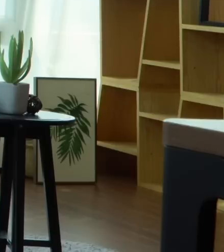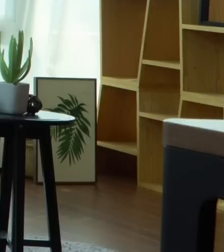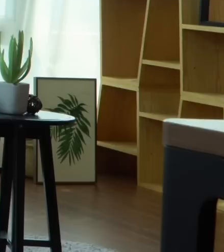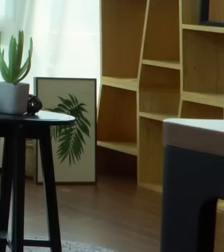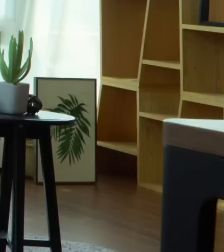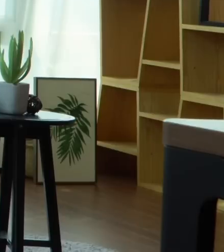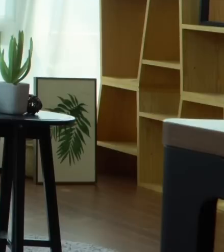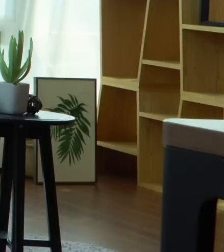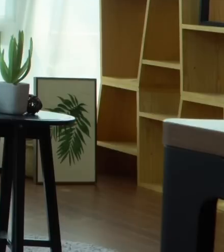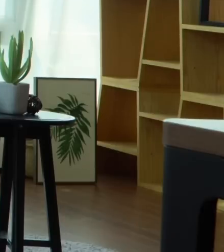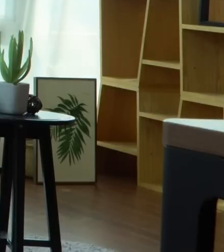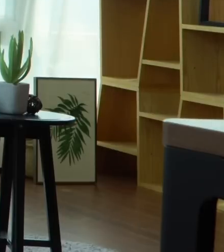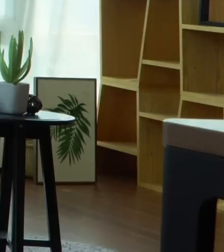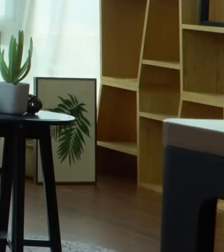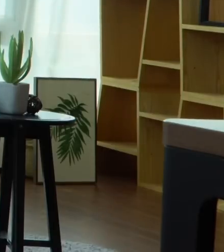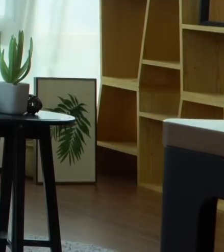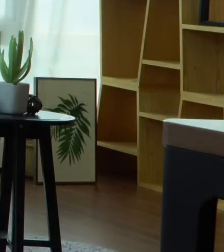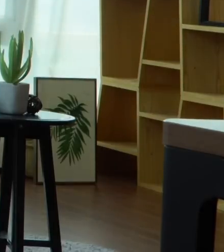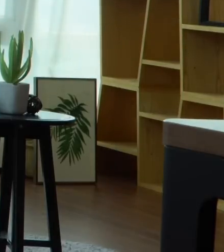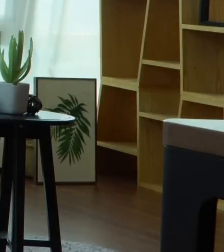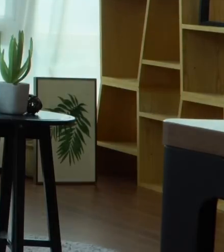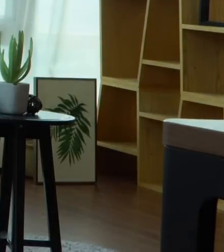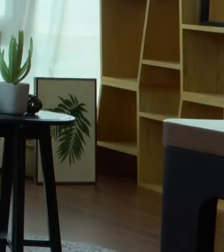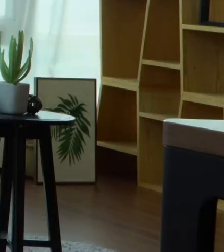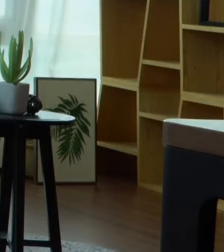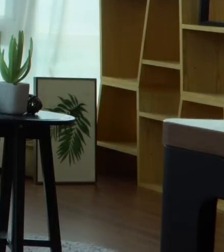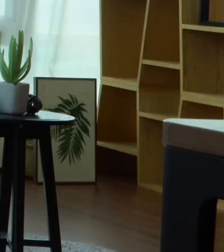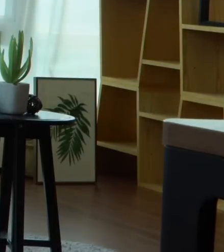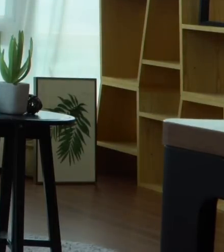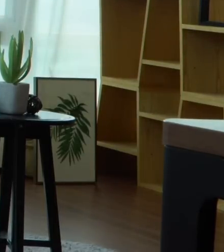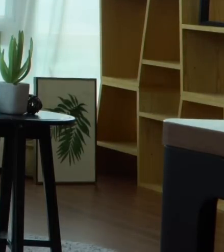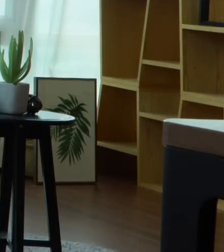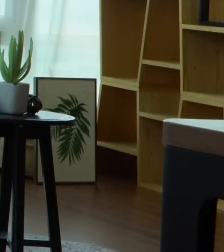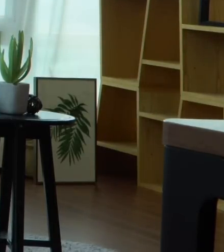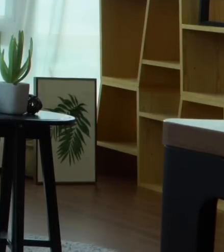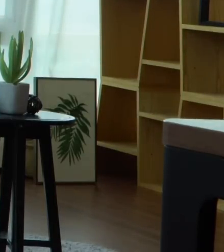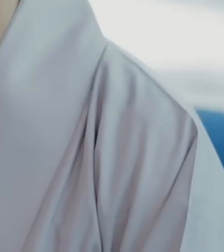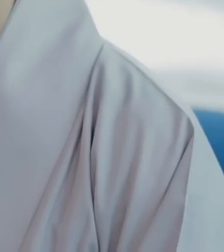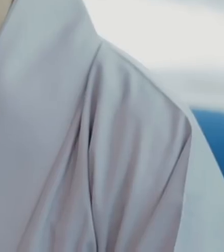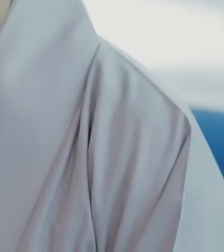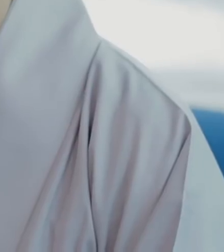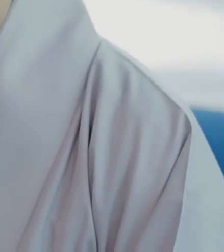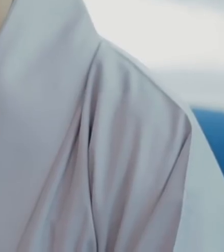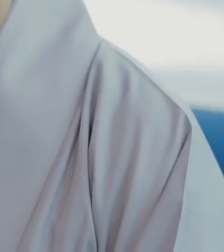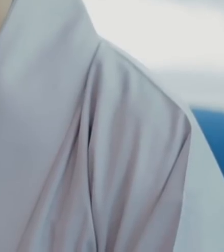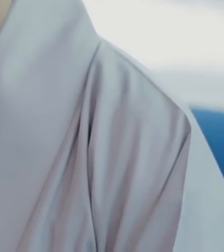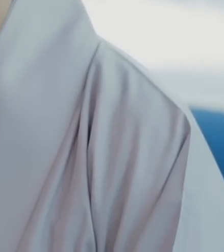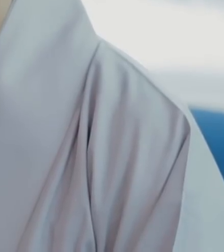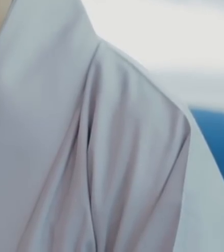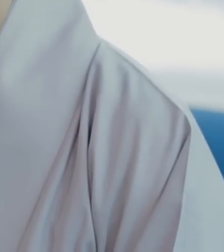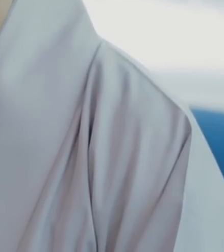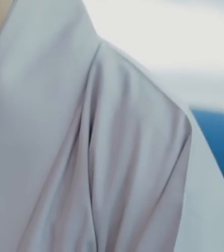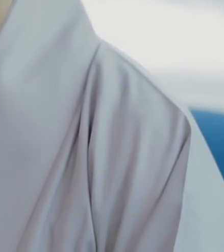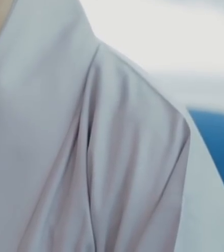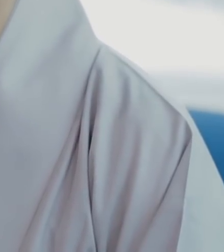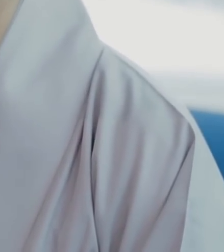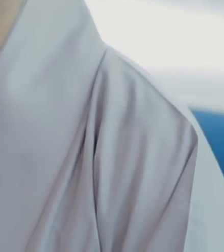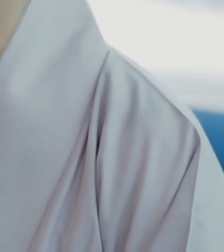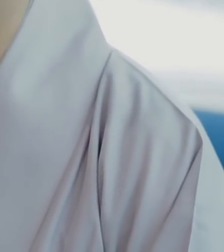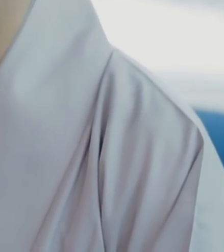대했는가 내가 낳은 자식들이 나한테 어떻게 대하는가 나의 부부관계는 어떠한가